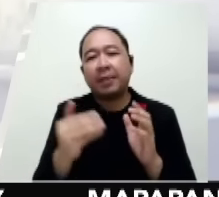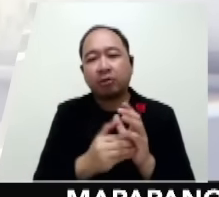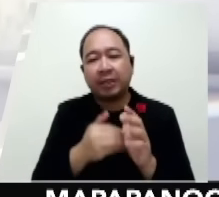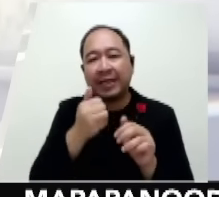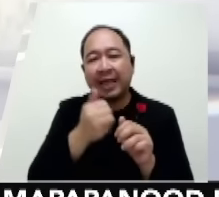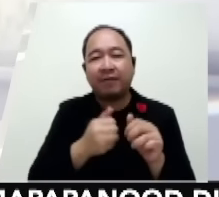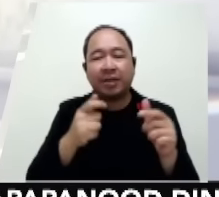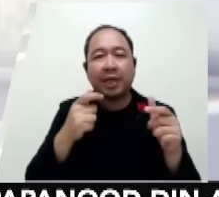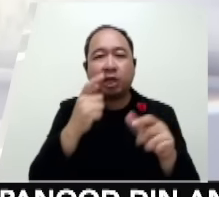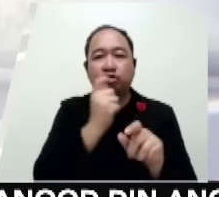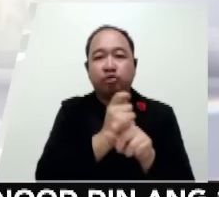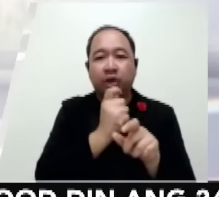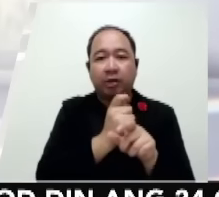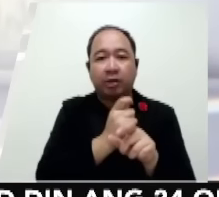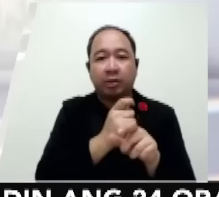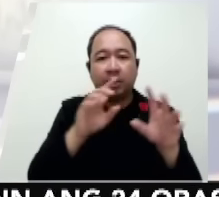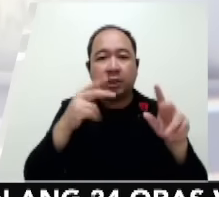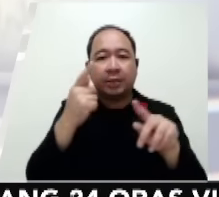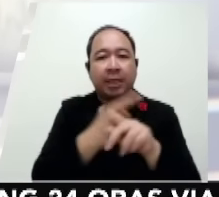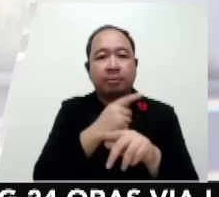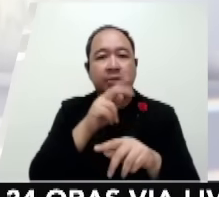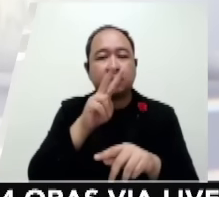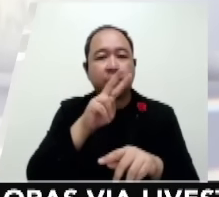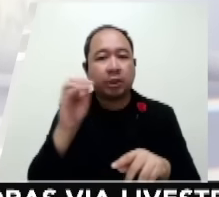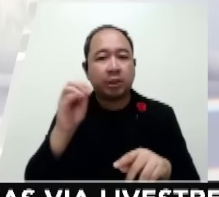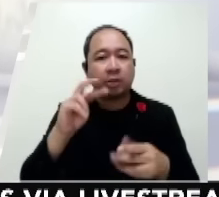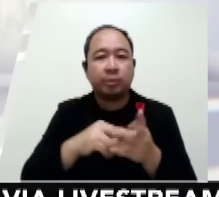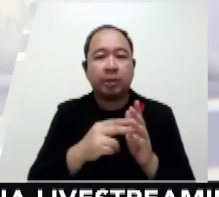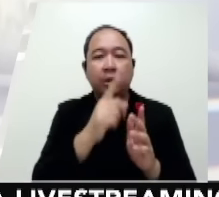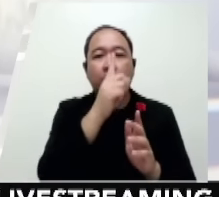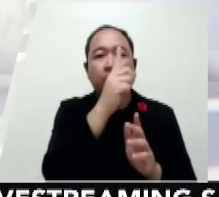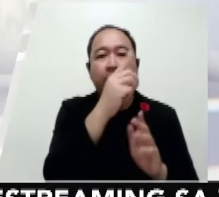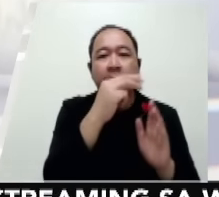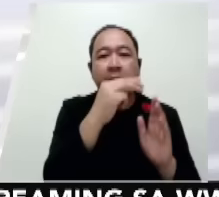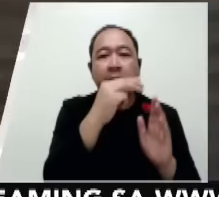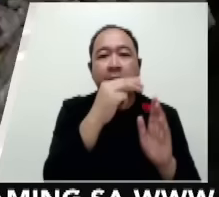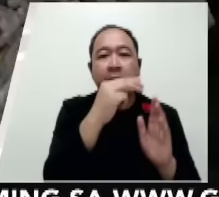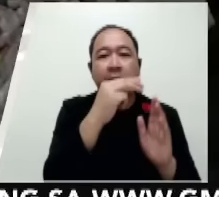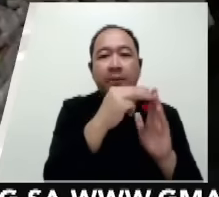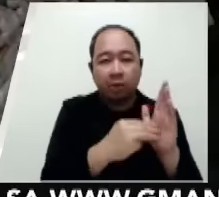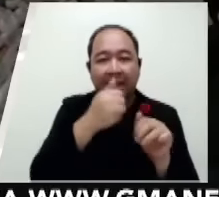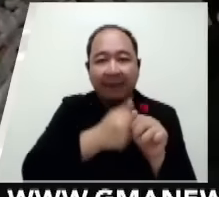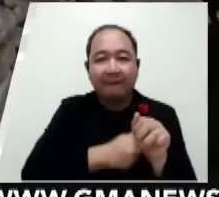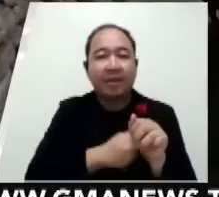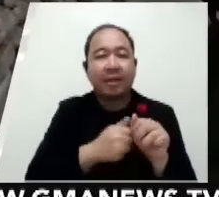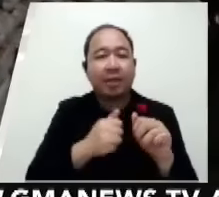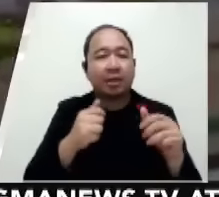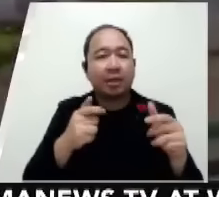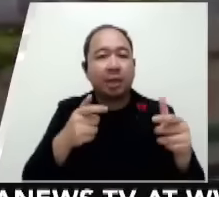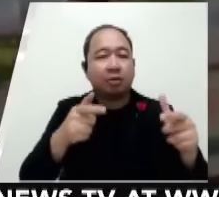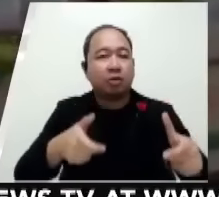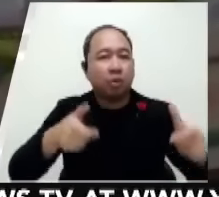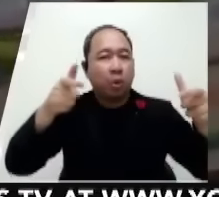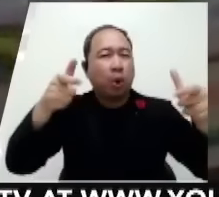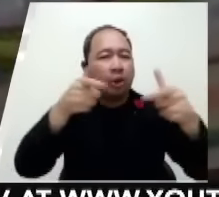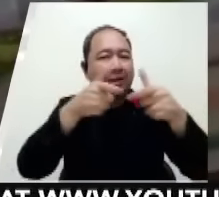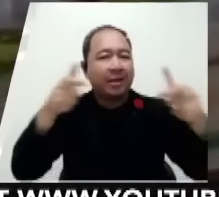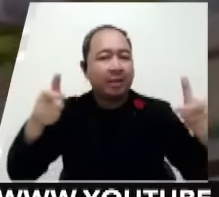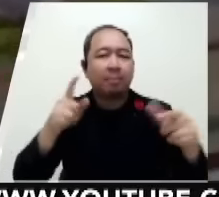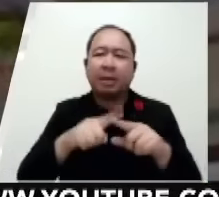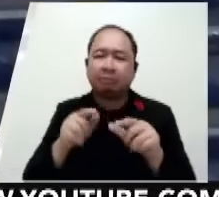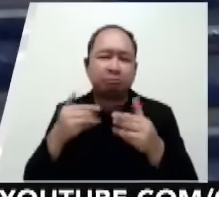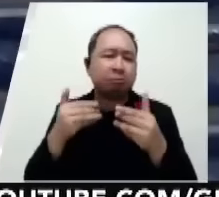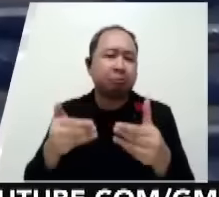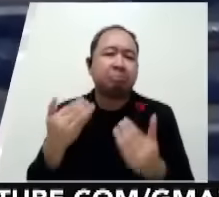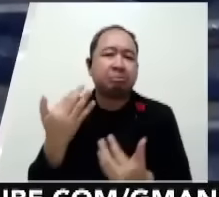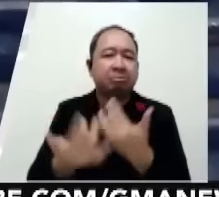Tapos umakit ng 1 million per container. Sinunog namin lahat. Nabisto ng Department of Agriculture ang modus